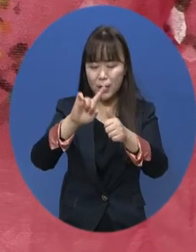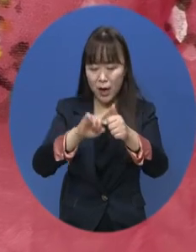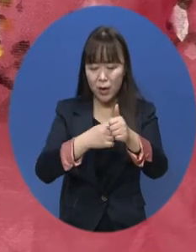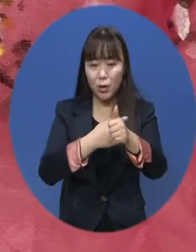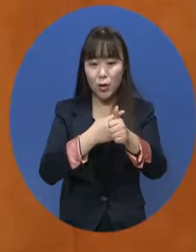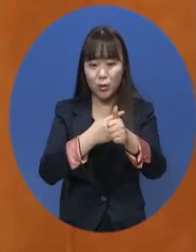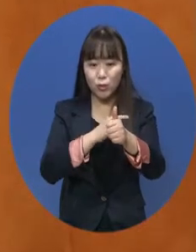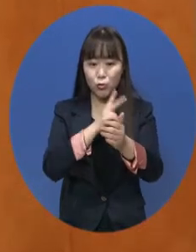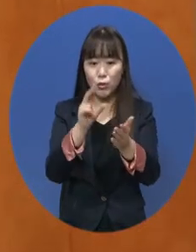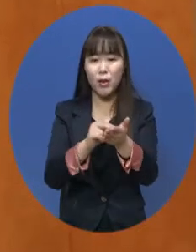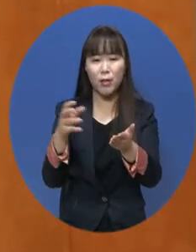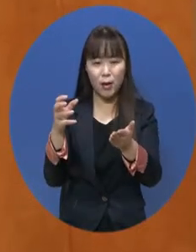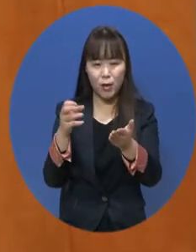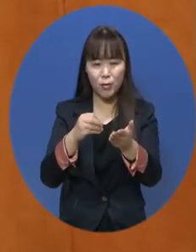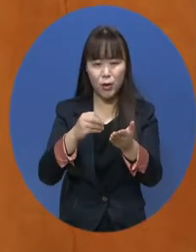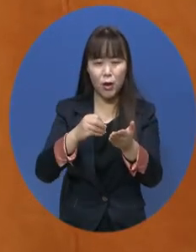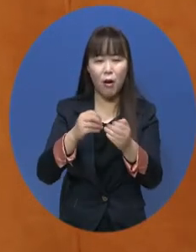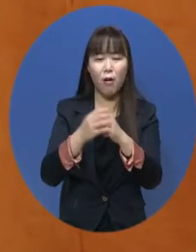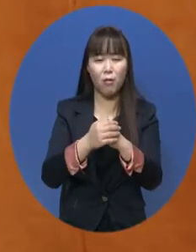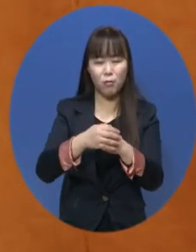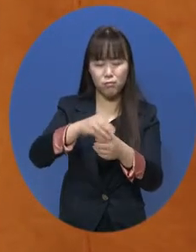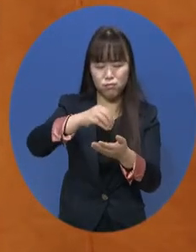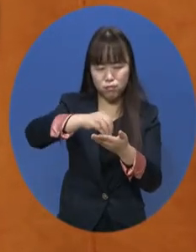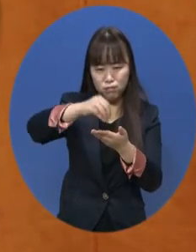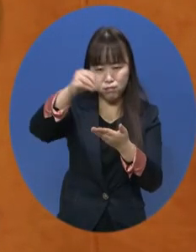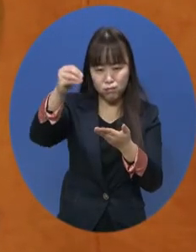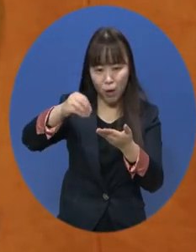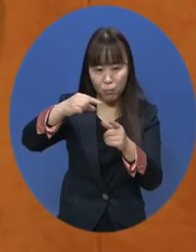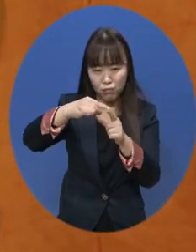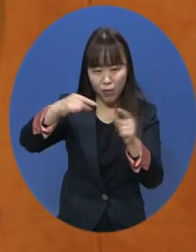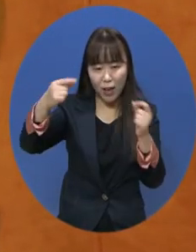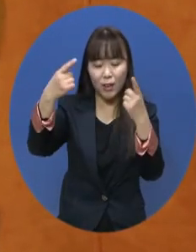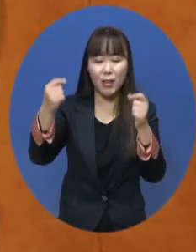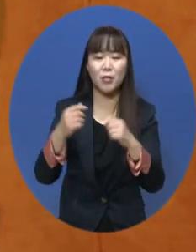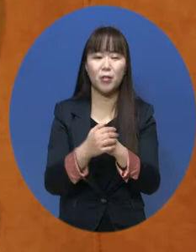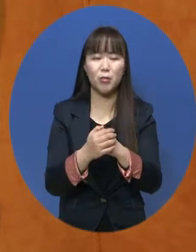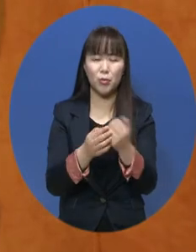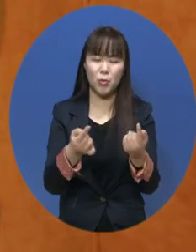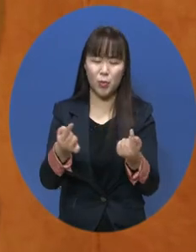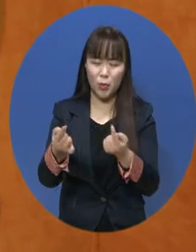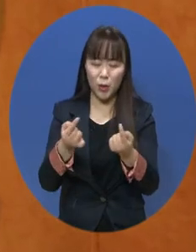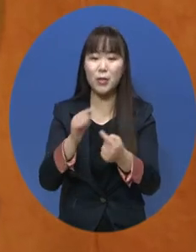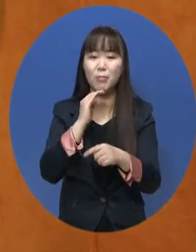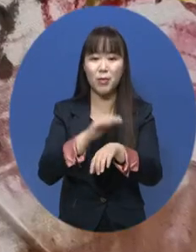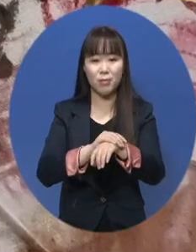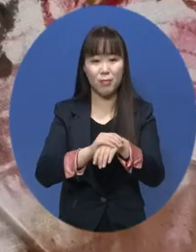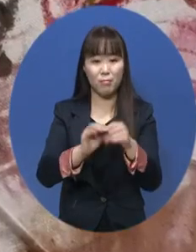소재로 그려낸 선이 굵은 필력을 통한 먹과 채색의 적절한 조화.